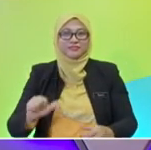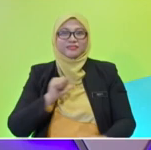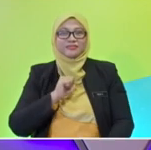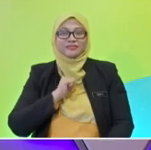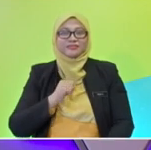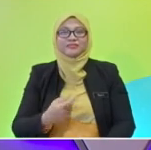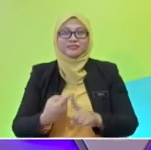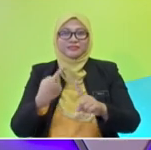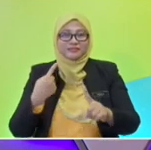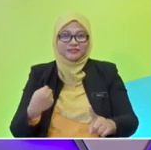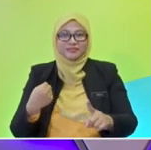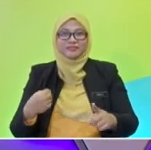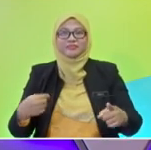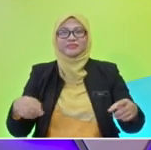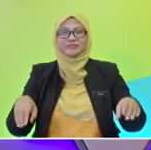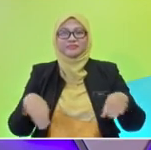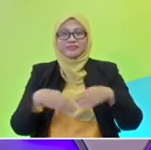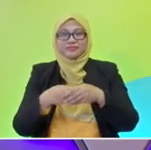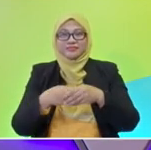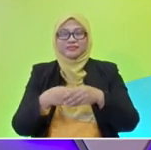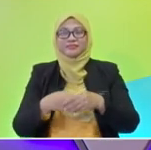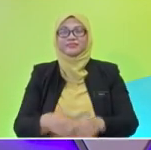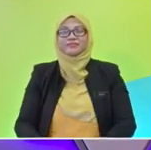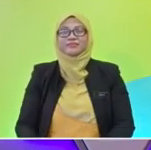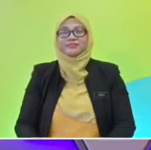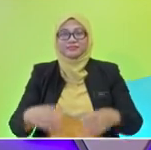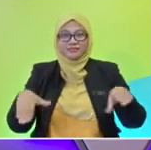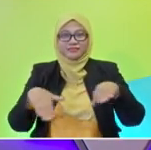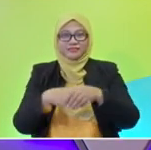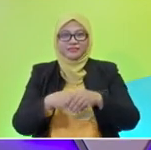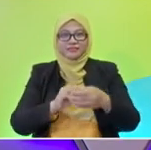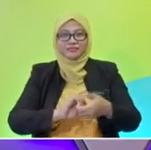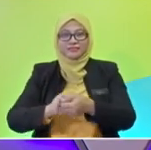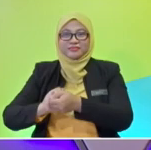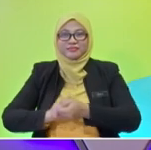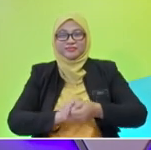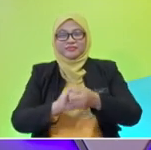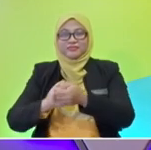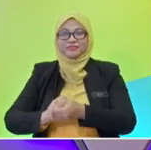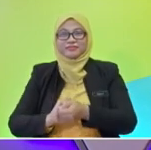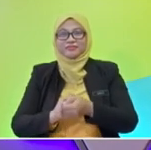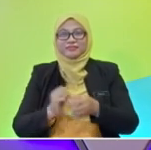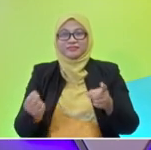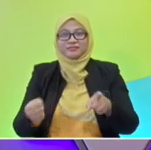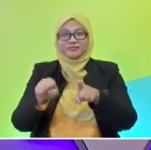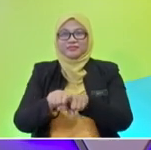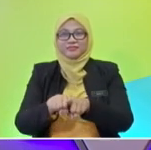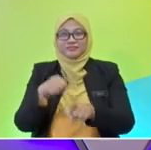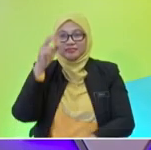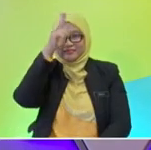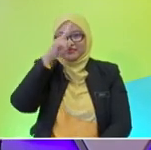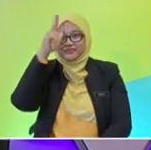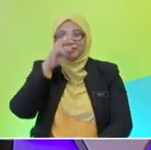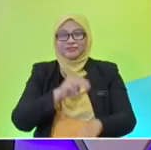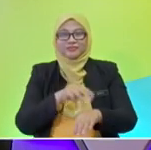apa daripada perkawinanlah yang mengirakan setetes sosial Kerajaan kita pada ketika itu